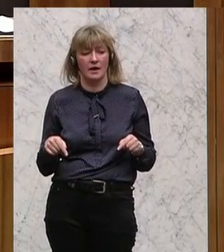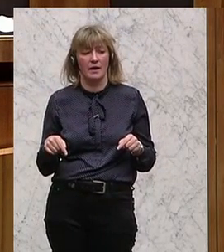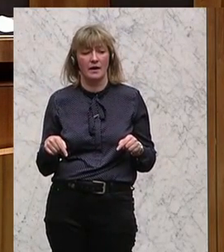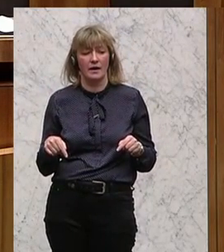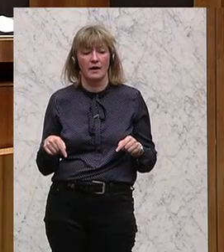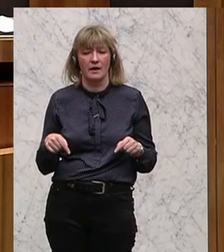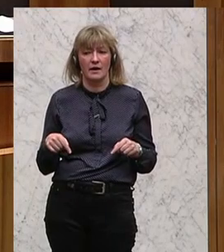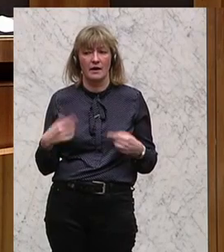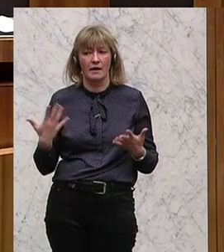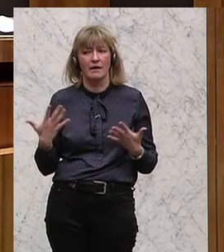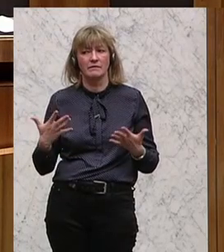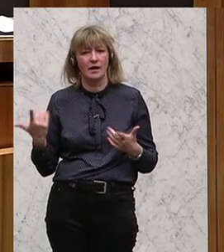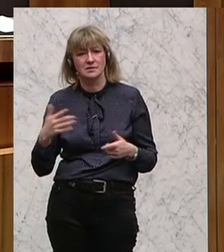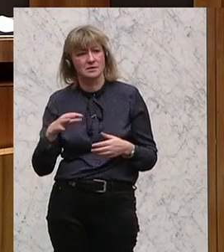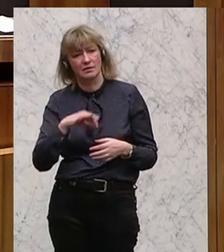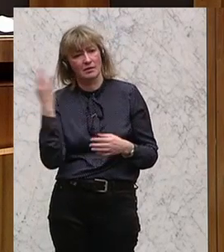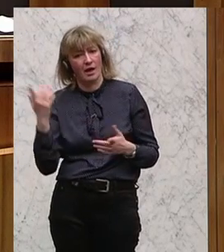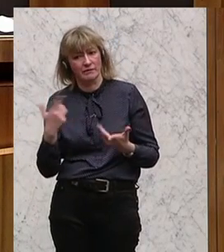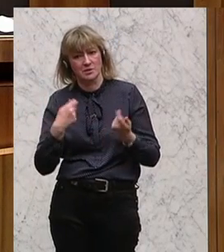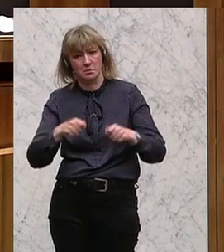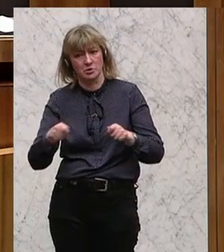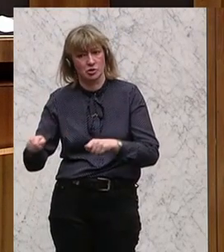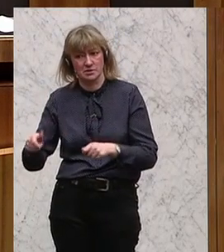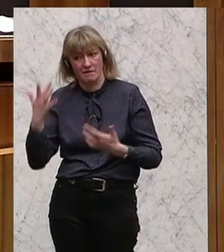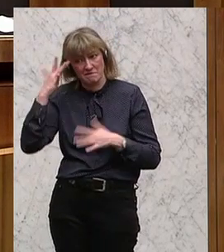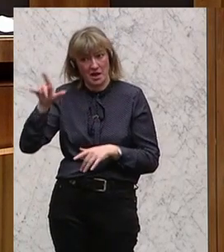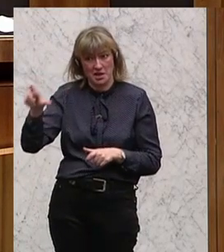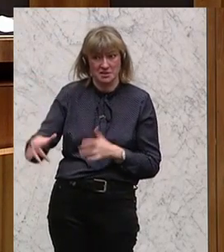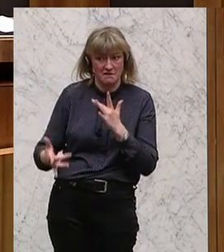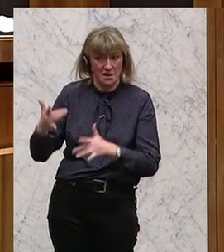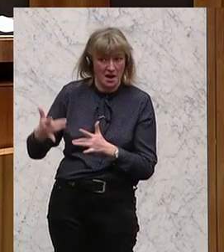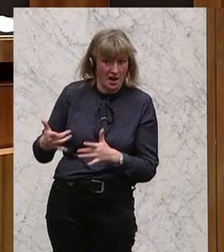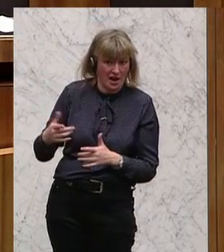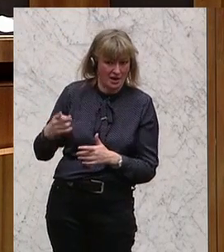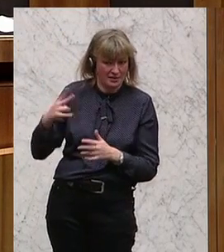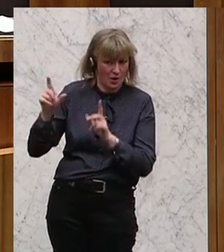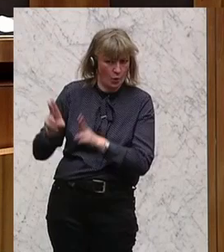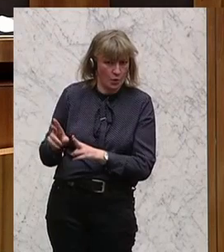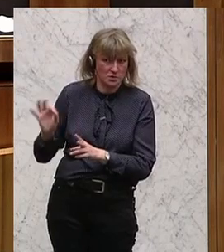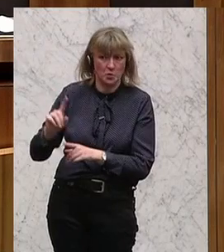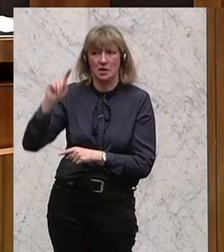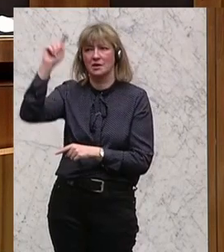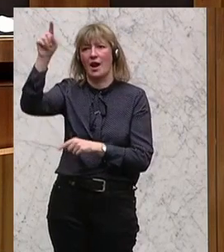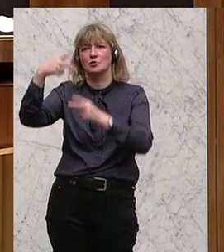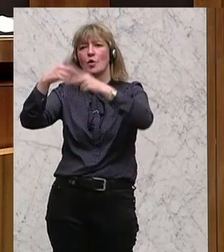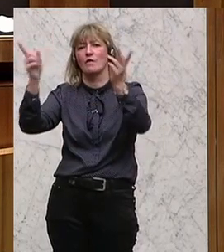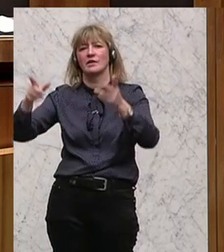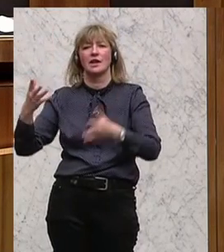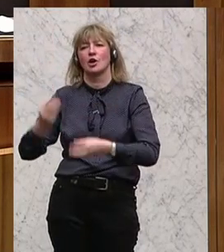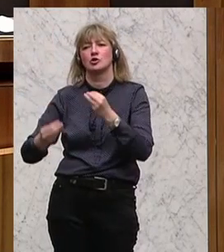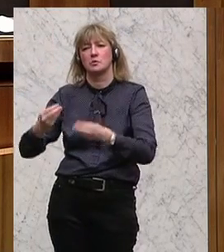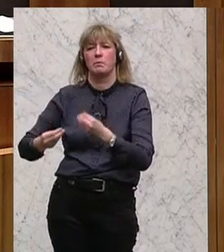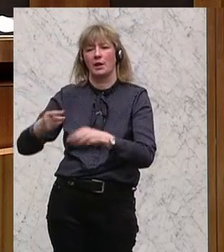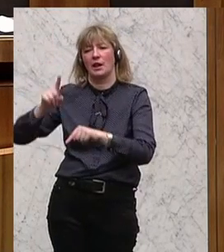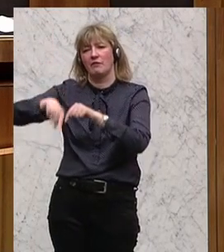was Sie hier sozusagen den lieben Tag lang dann mitunter auch beschließen. Also entweder weiß er es nicht oder er spielt da draußen in der Öffentlichkeit ein falsches